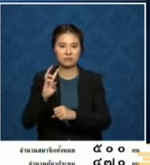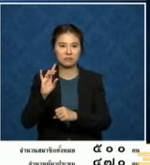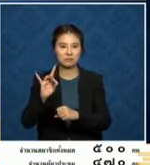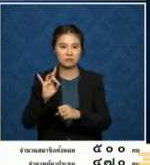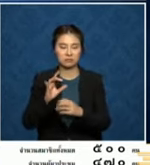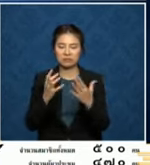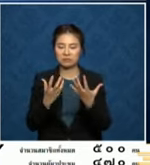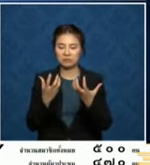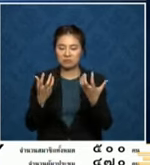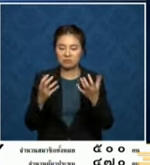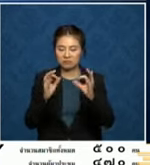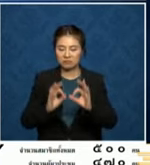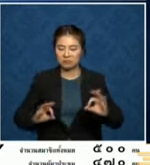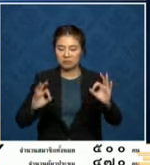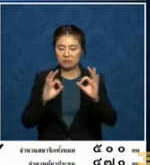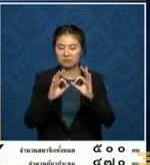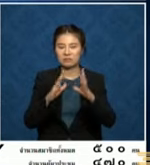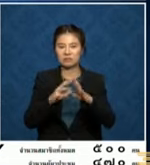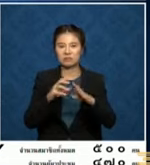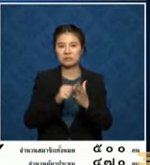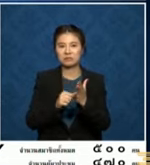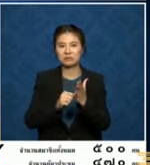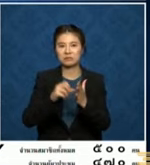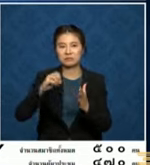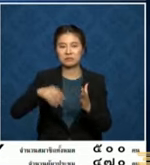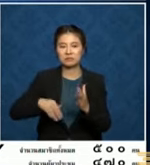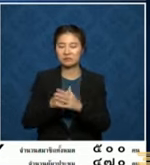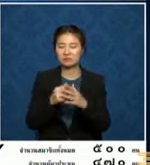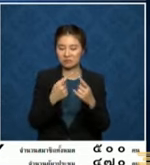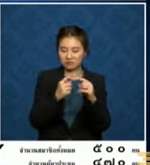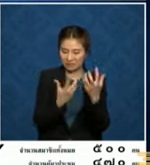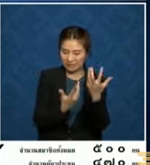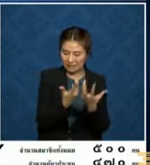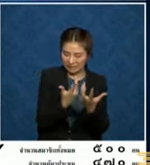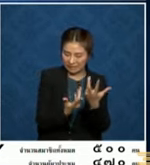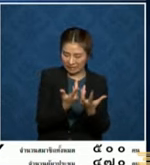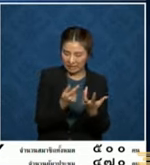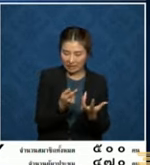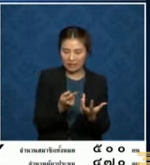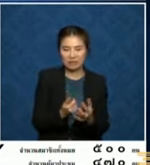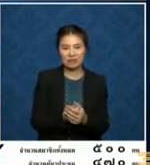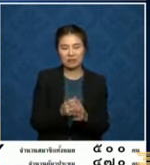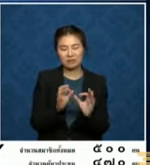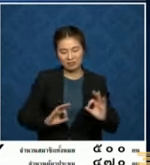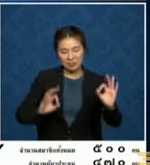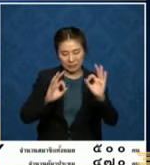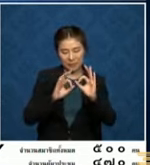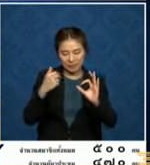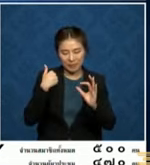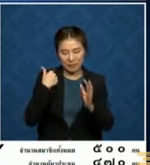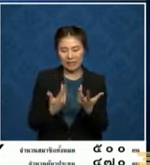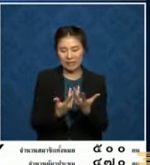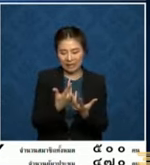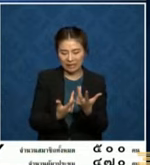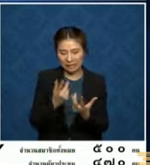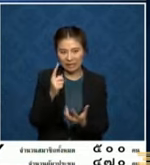ออกเพราะว่าไอ้พาสพารัมของท่านอะนะครับมันควรหรือไม่ผมไม่ทราบนะ